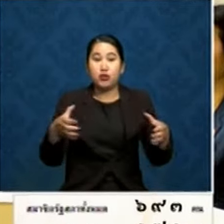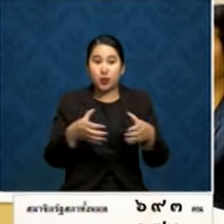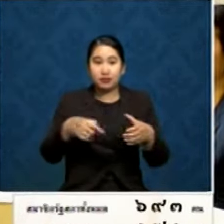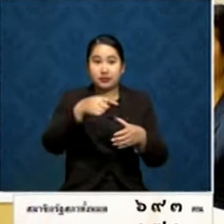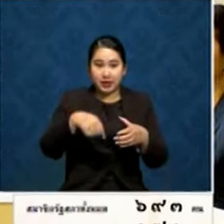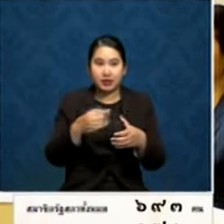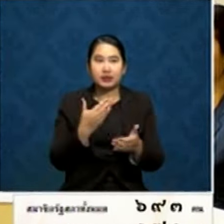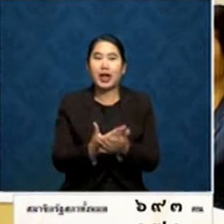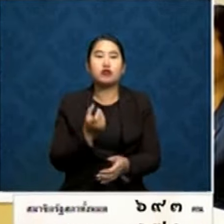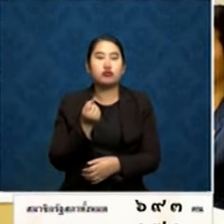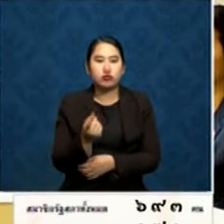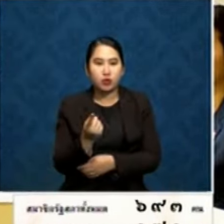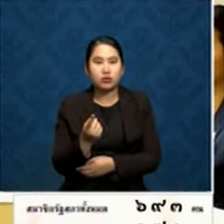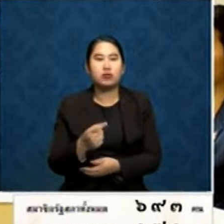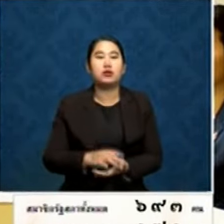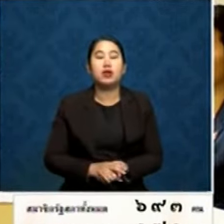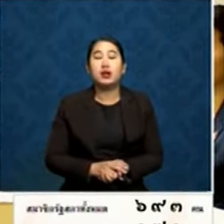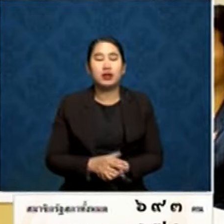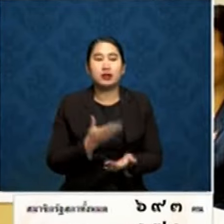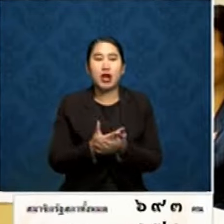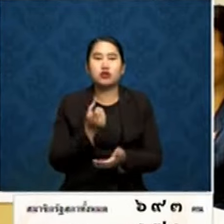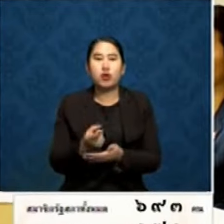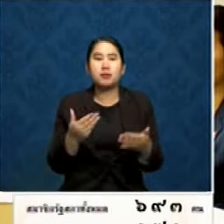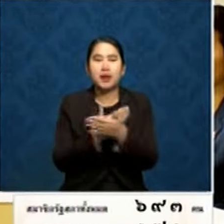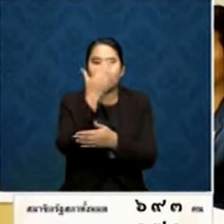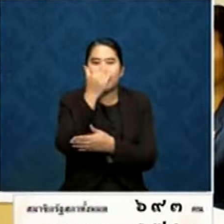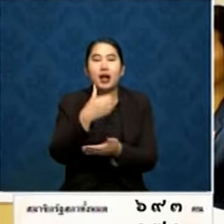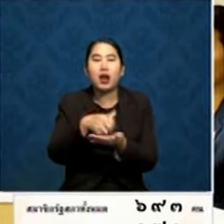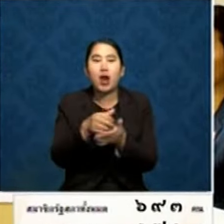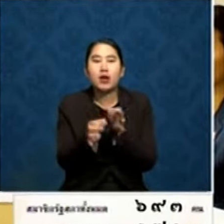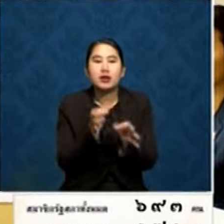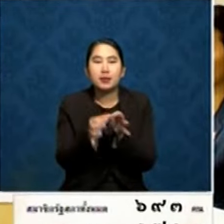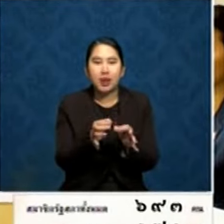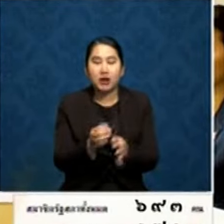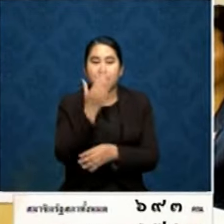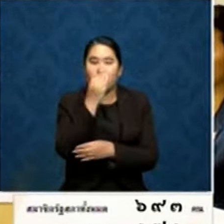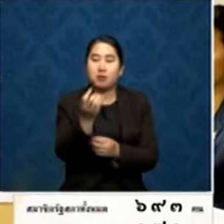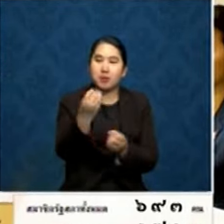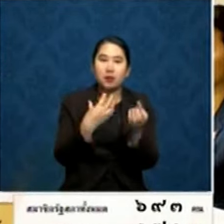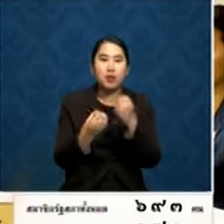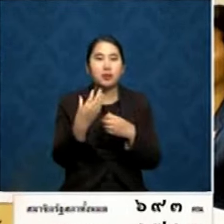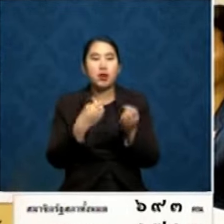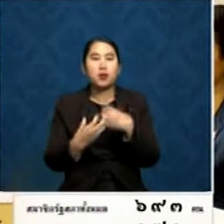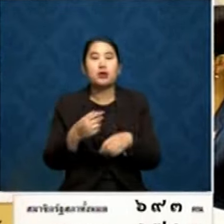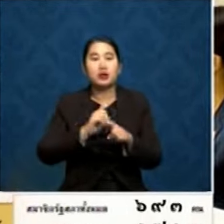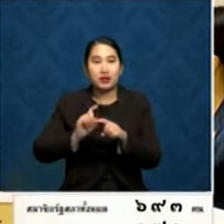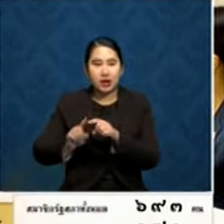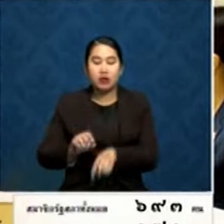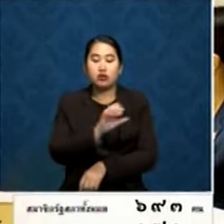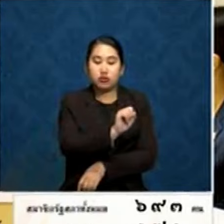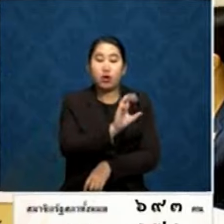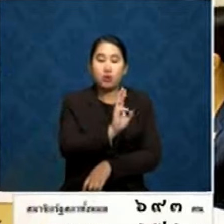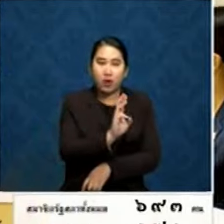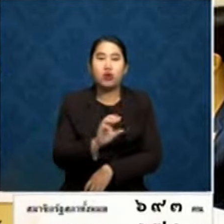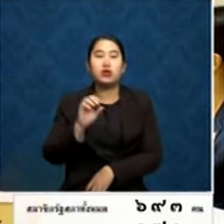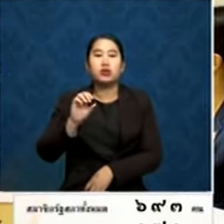รับเป็นเงินสดสาเหตุที่เปลี่ยนเป็นเงินสดประเด็นแรกเลยต้องเรียนด้วยความเคารพว่าก็รับฟังความคิดเห็นครับท่านสมาชิกวุฒิสภาเอง